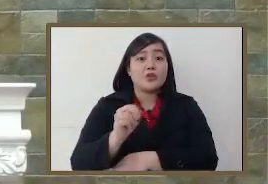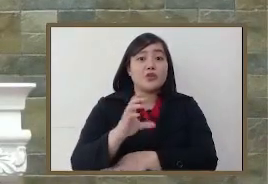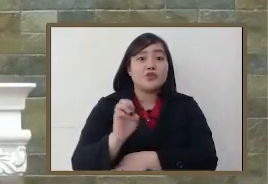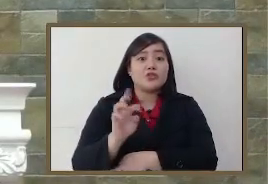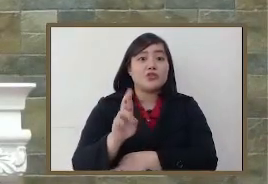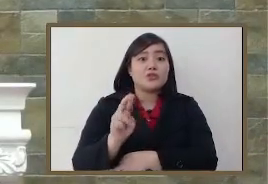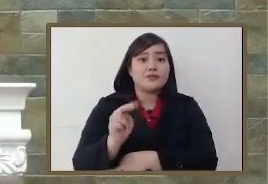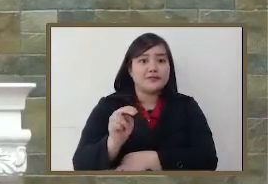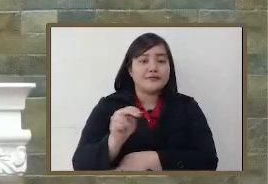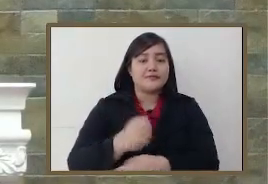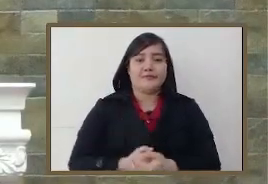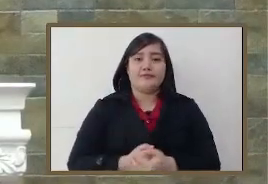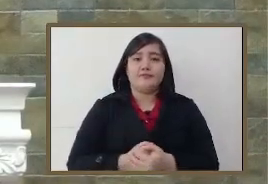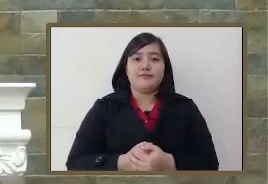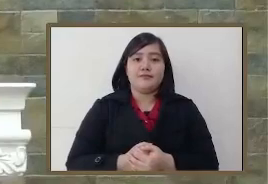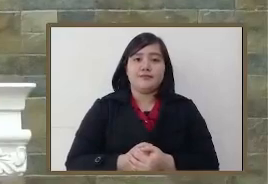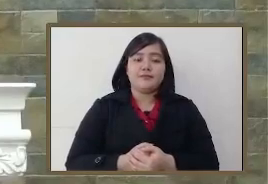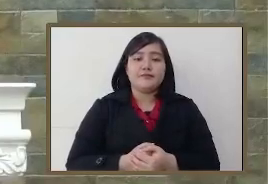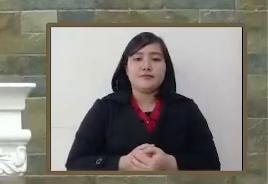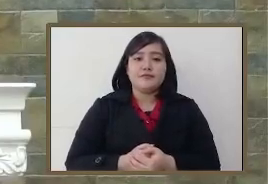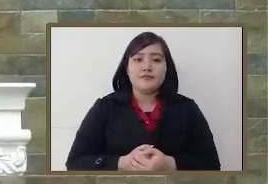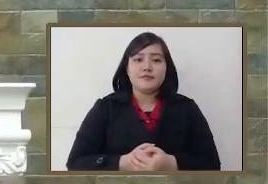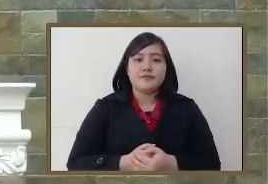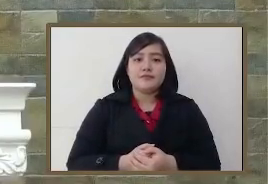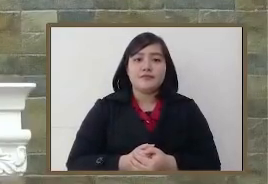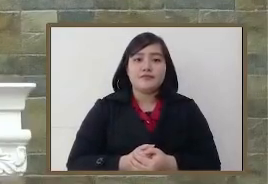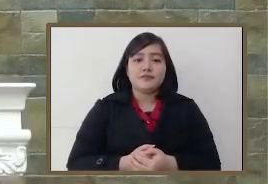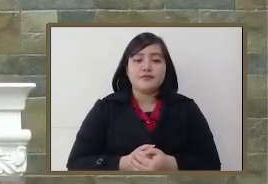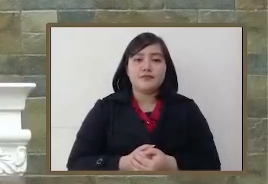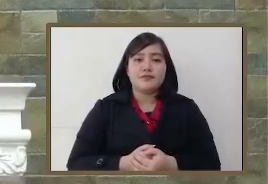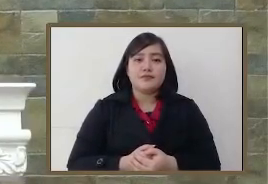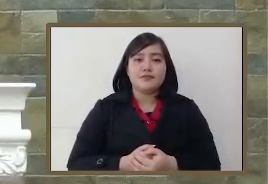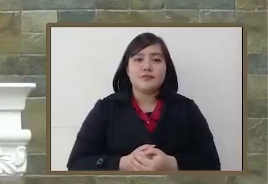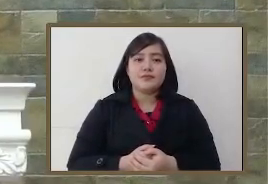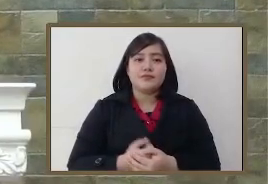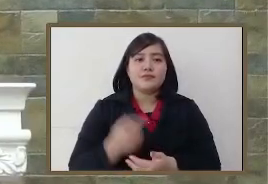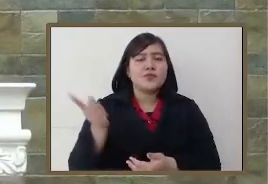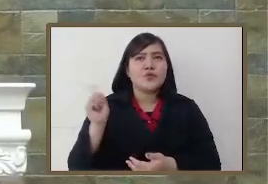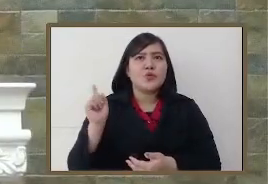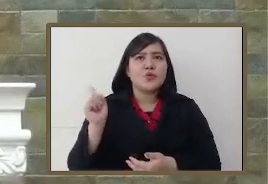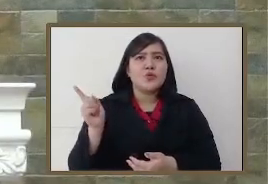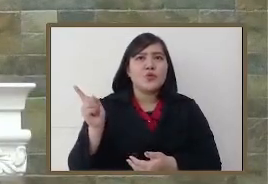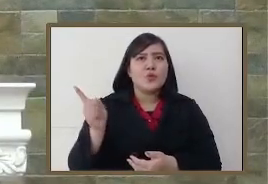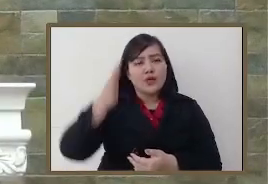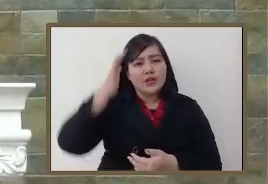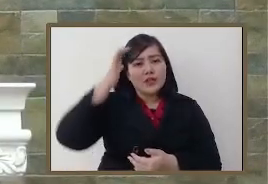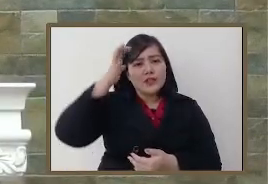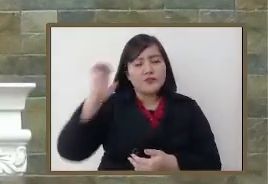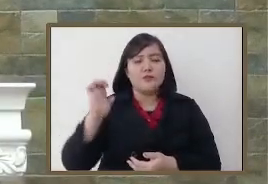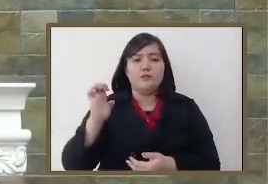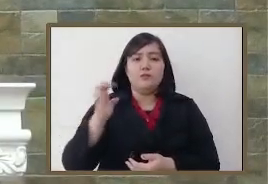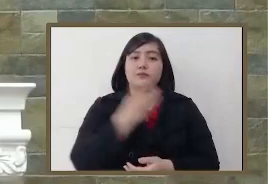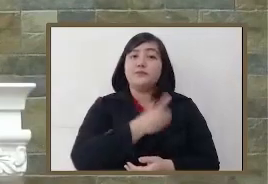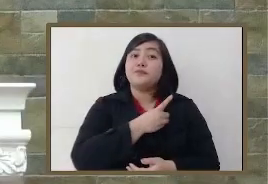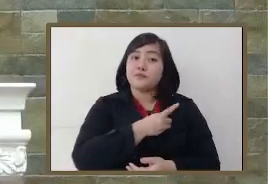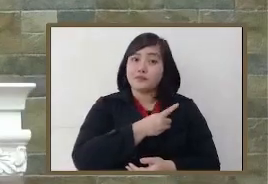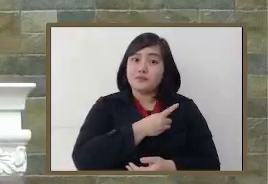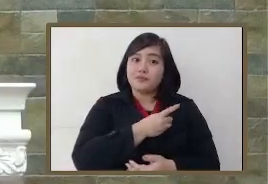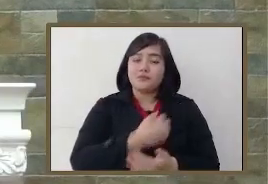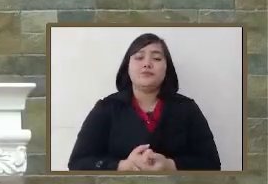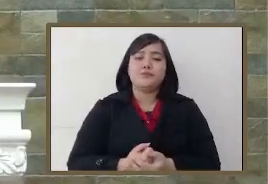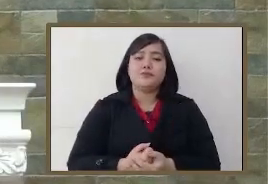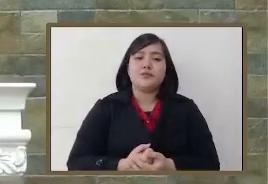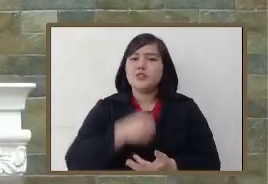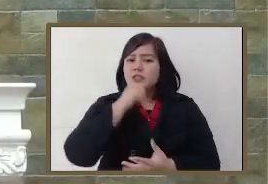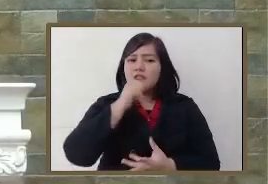Come on, everybody, heads up. Nakita nyo kung ano ang concern ni Peter? Hindi na sa salvation, mga kapatid. But ang concern